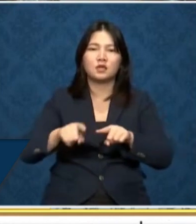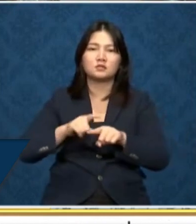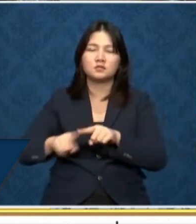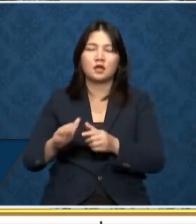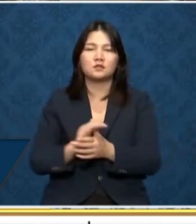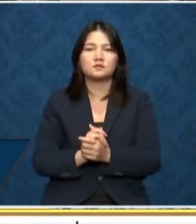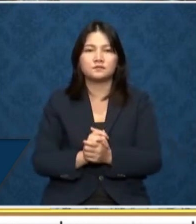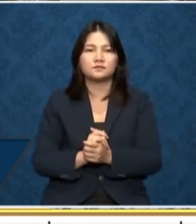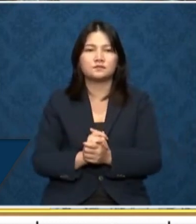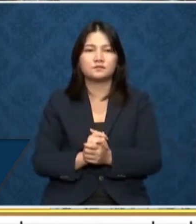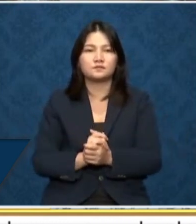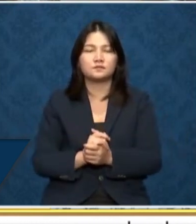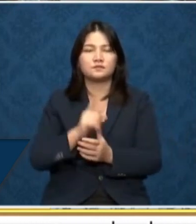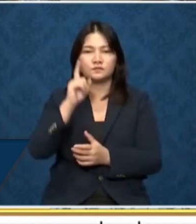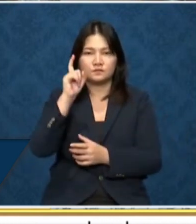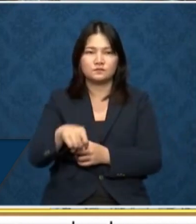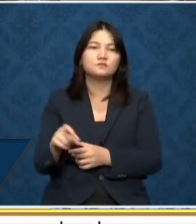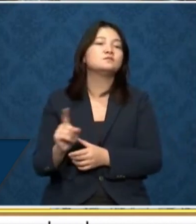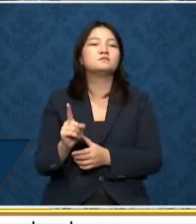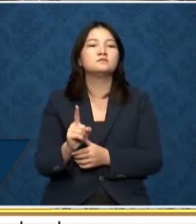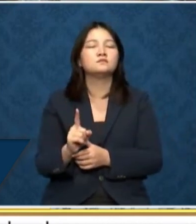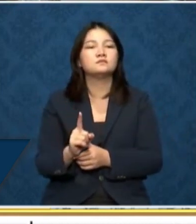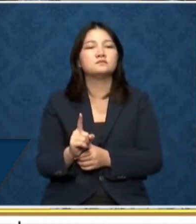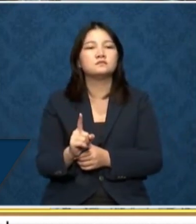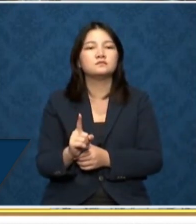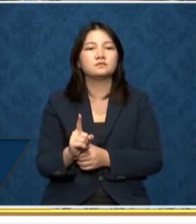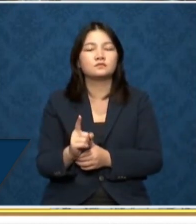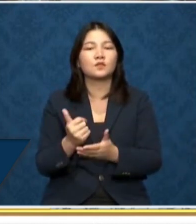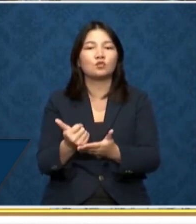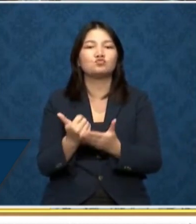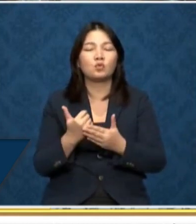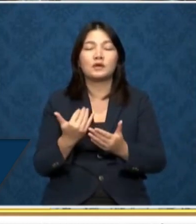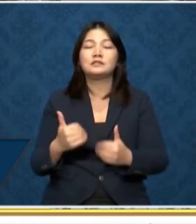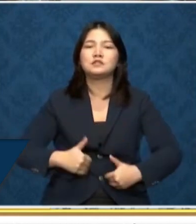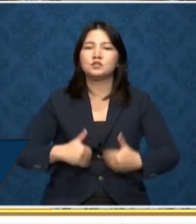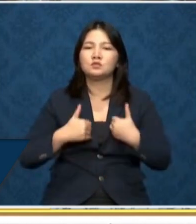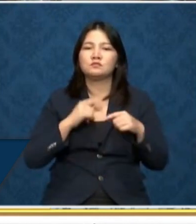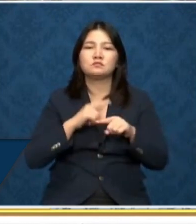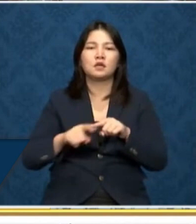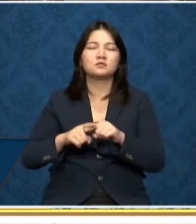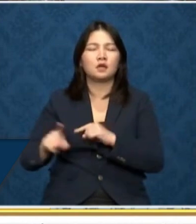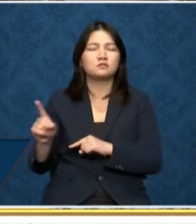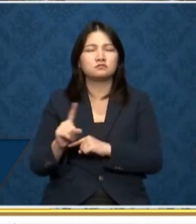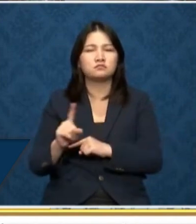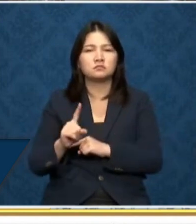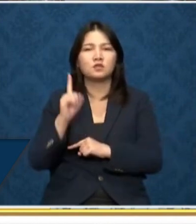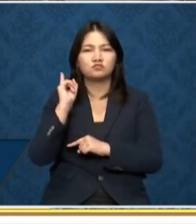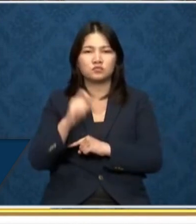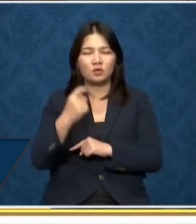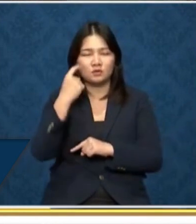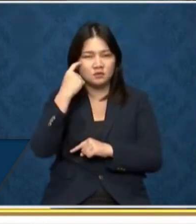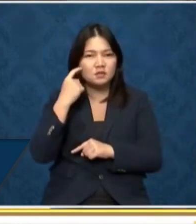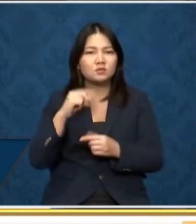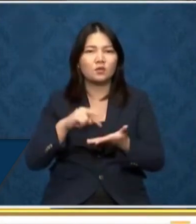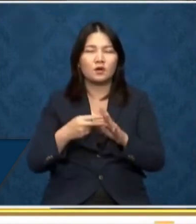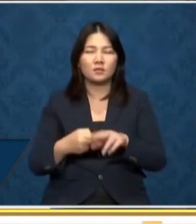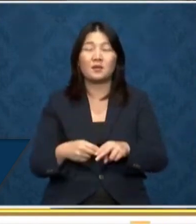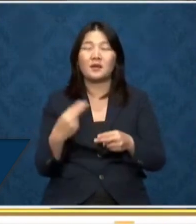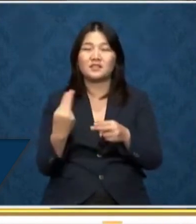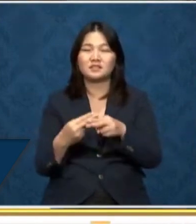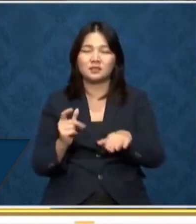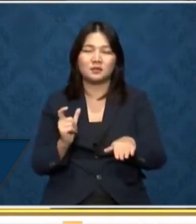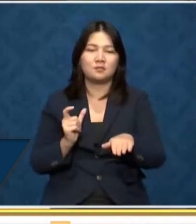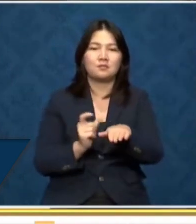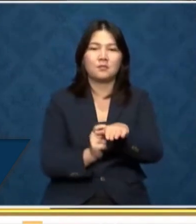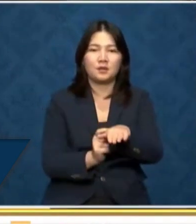การและการดำเนินชีวิตประจำวันอย่างครอบคลุมจึงควรนำเอาปัญหาเรื่องการจดทะเบียนรถยนต์มาร่วมพิ